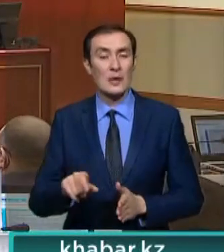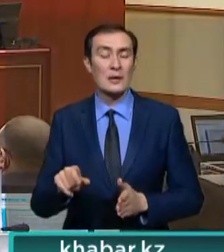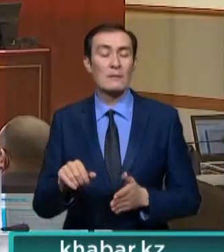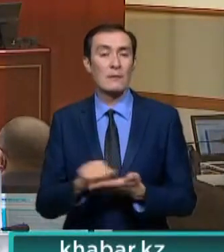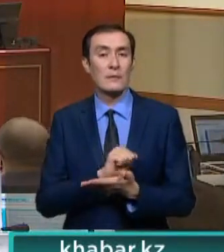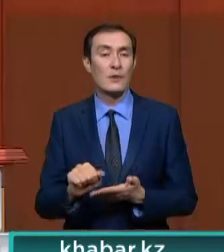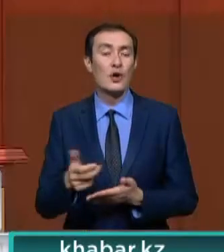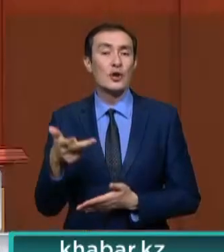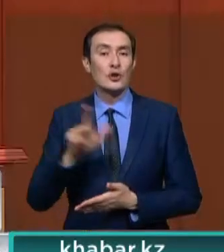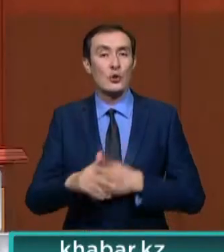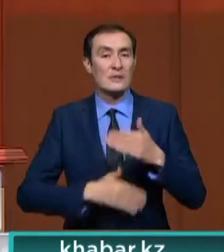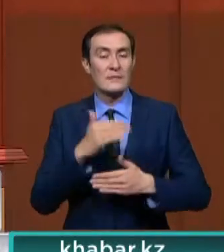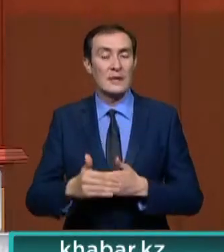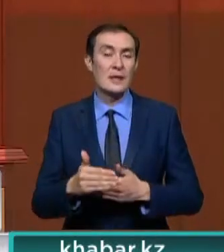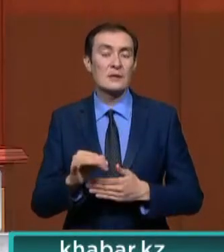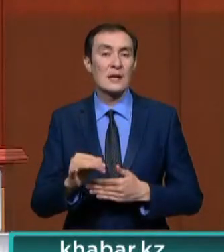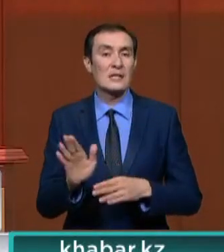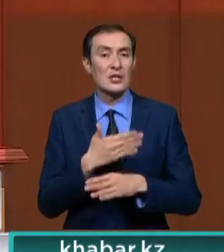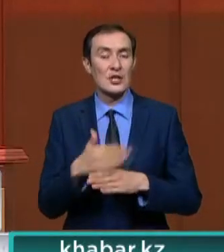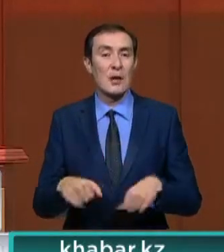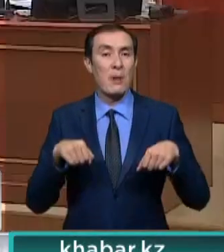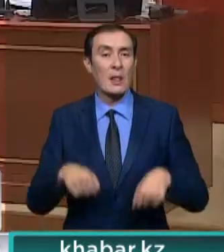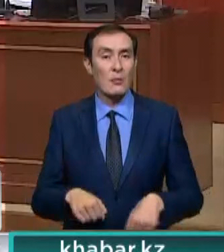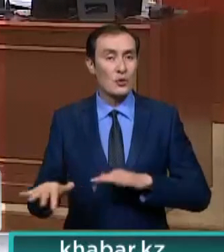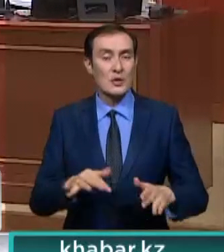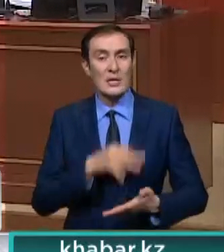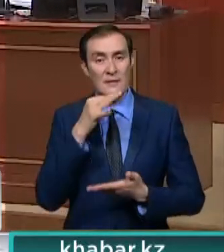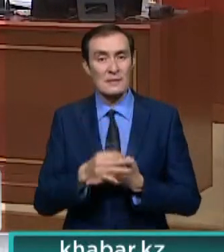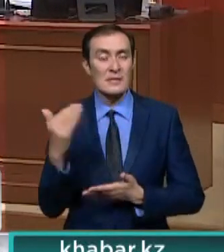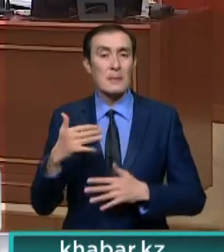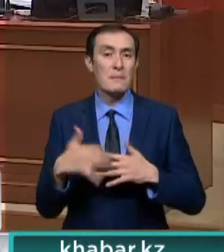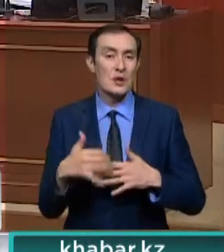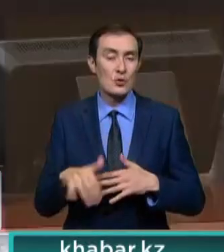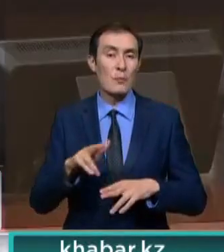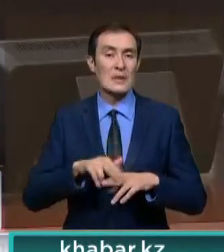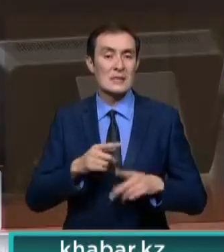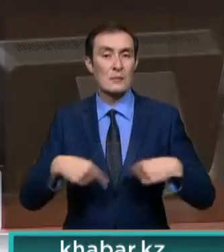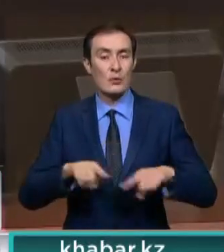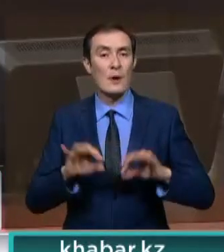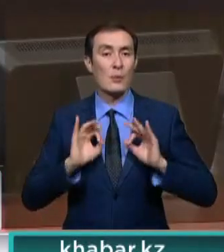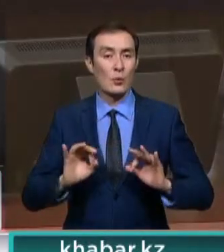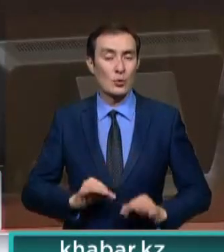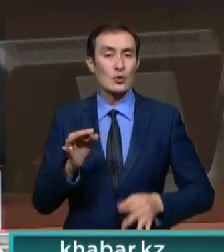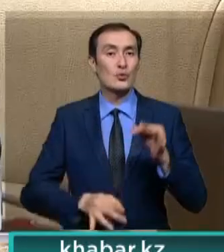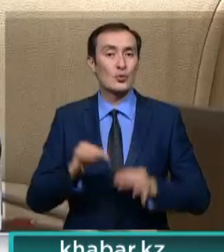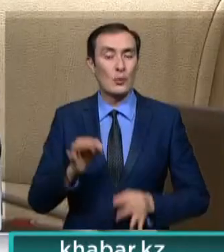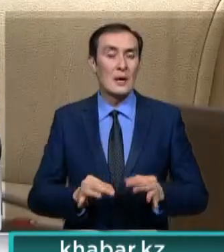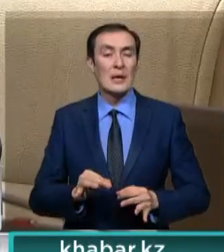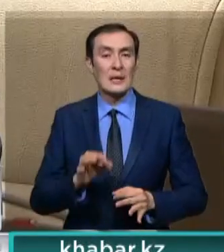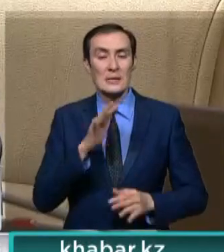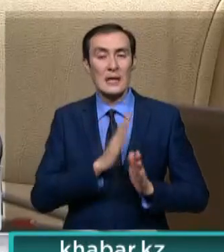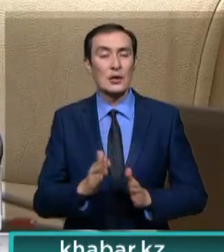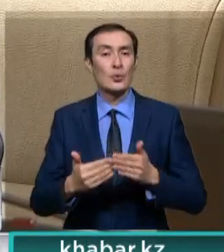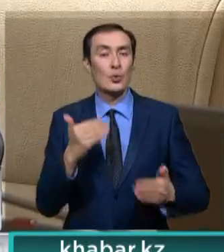по внедрению трехзвенной модели с разграничением полномочий зон ответственности между правоохранителями, прокуратурой и судом на